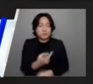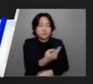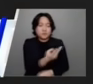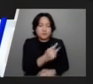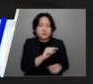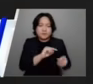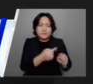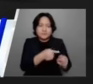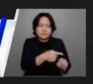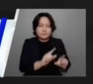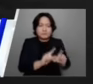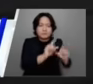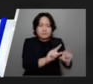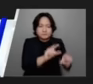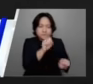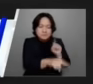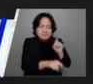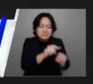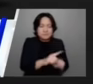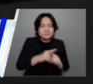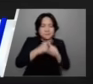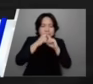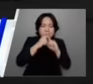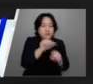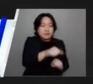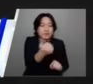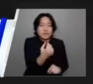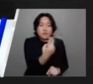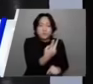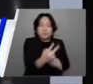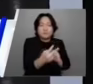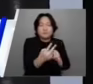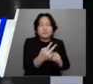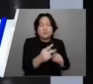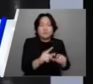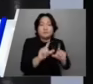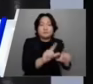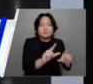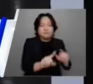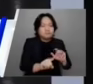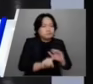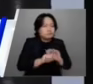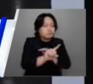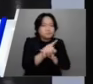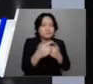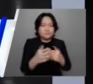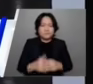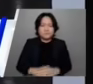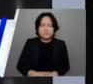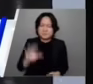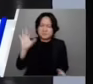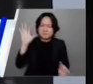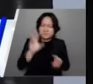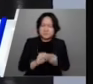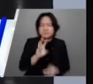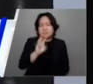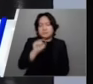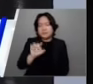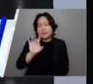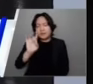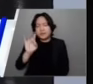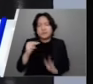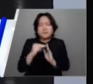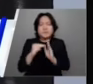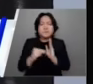pahayag. Pinaghahanap naman ang 2 pang suspect na nakatakas sa operasyon. Aabot sa mahigit 6.8 milyon pesos na halaga ng